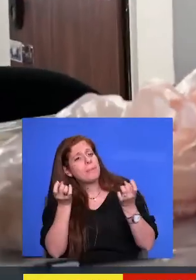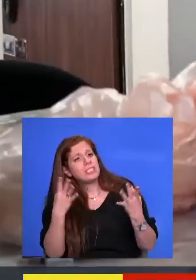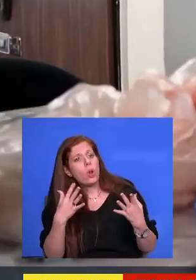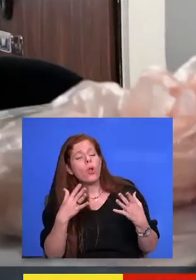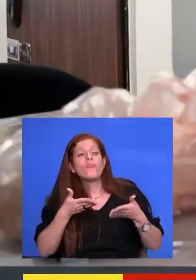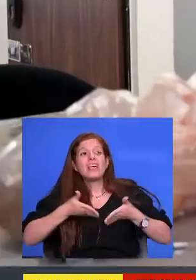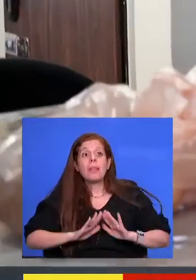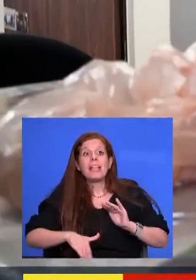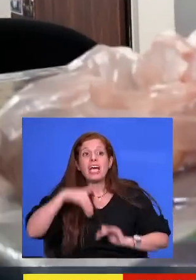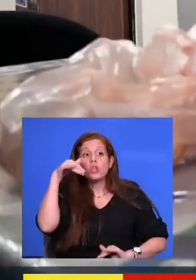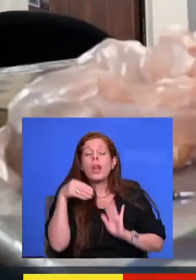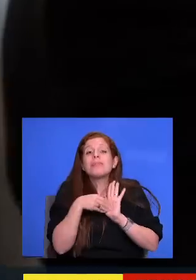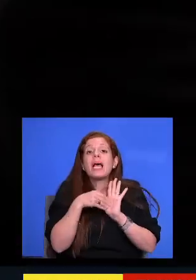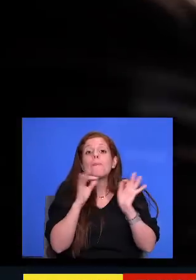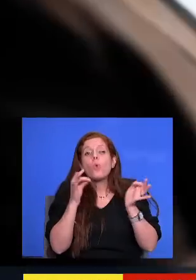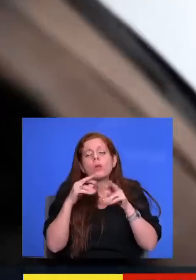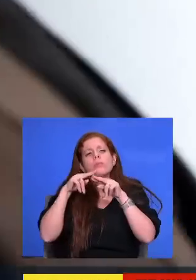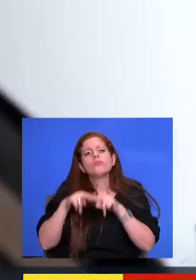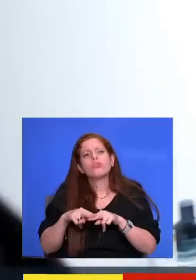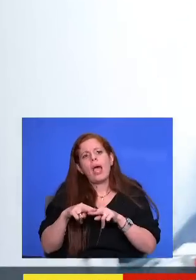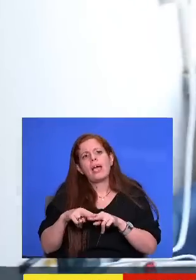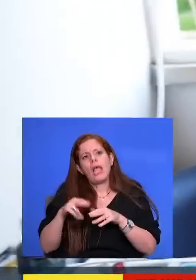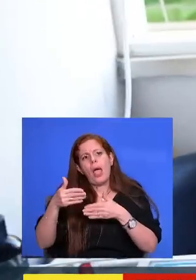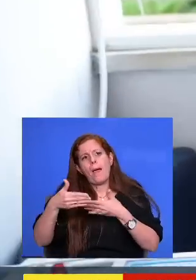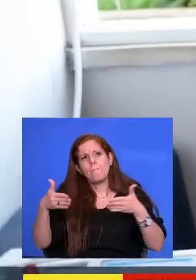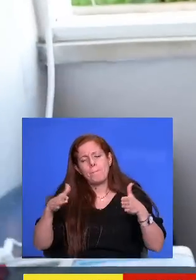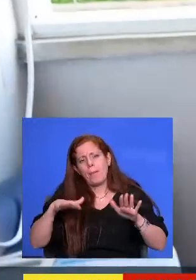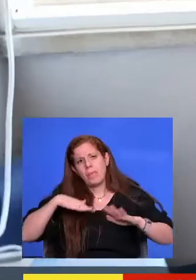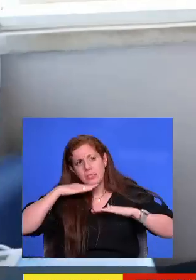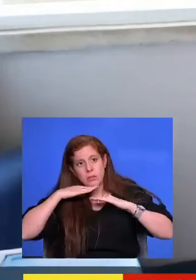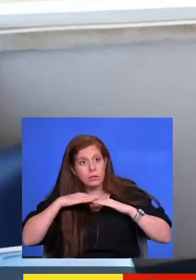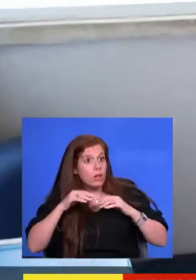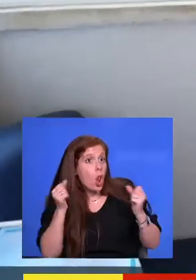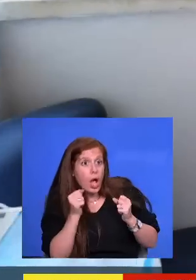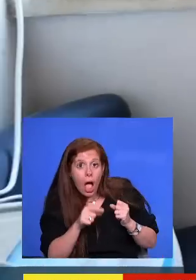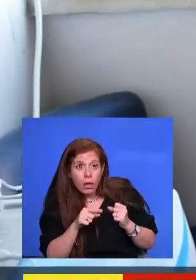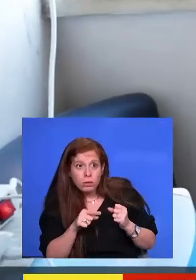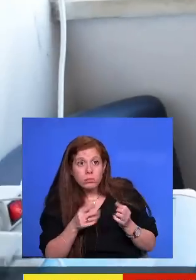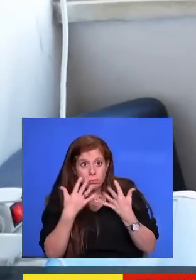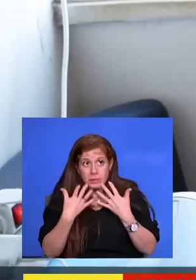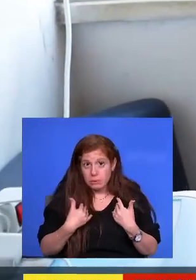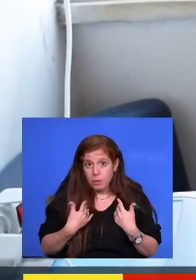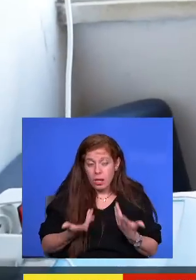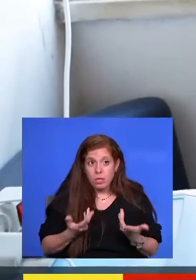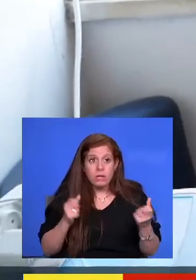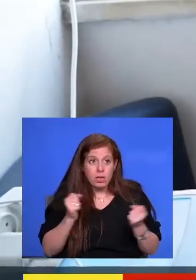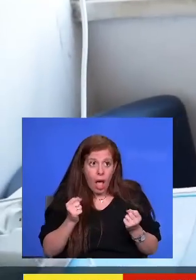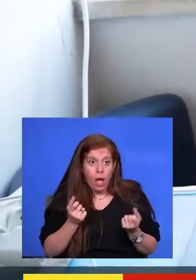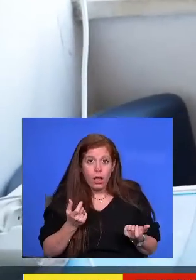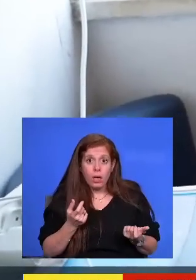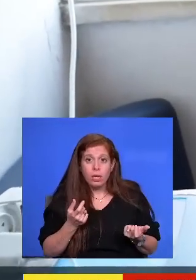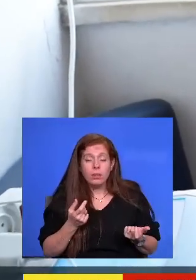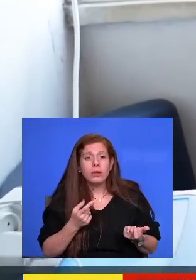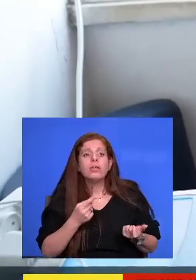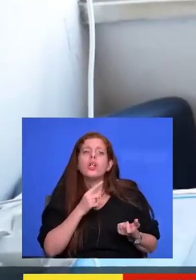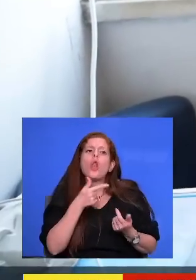צרכים מיוחדים נותרה המרפסת. לא קר פה? מה אתה מספר לי? קר. לא למצלמה, תגיד